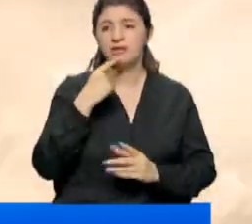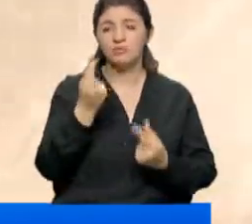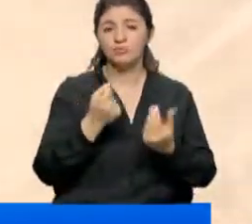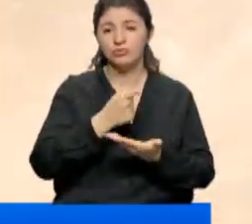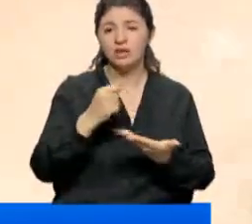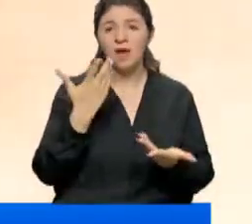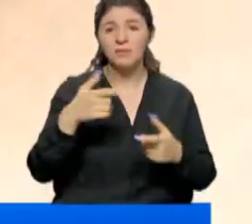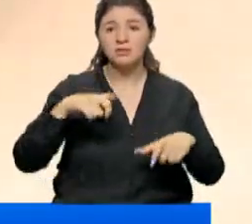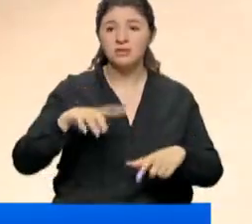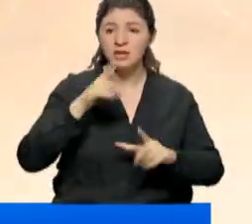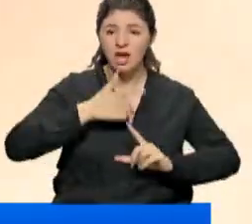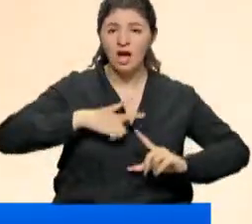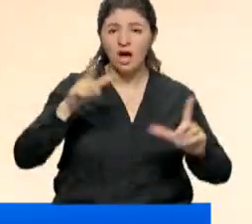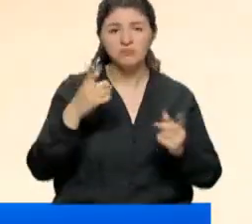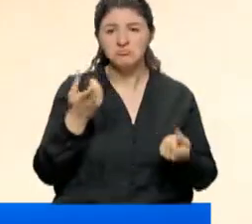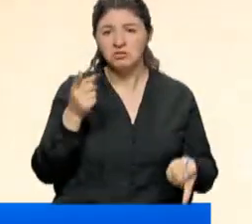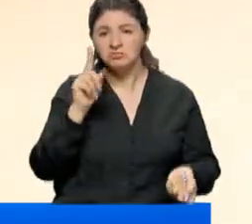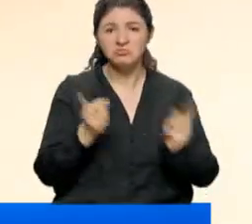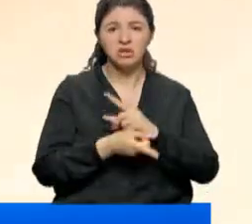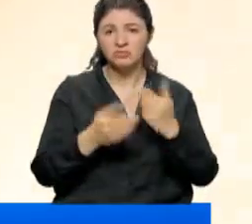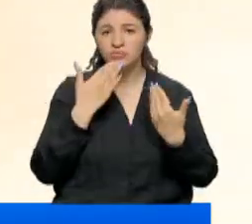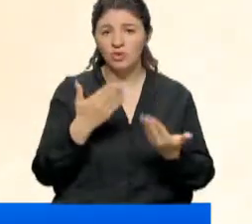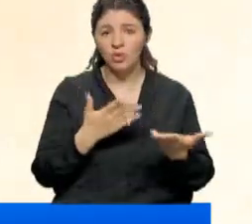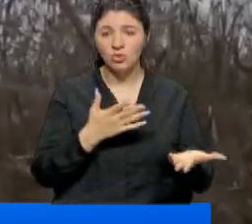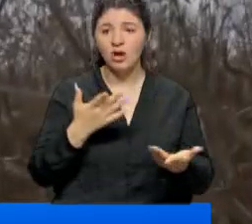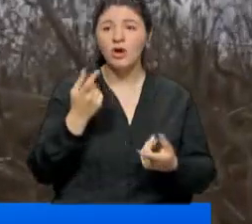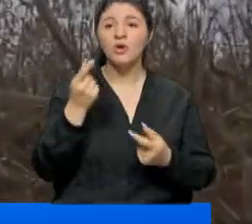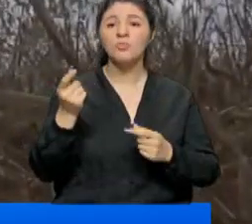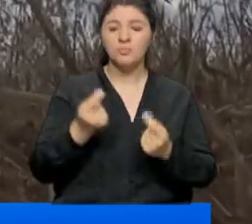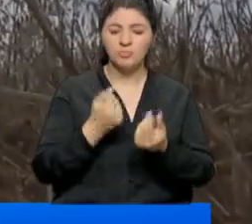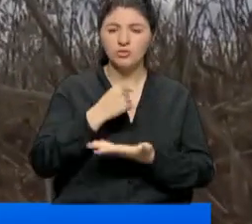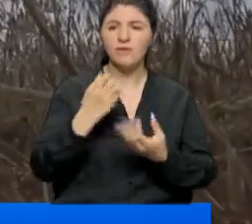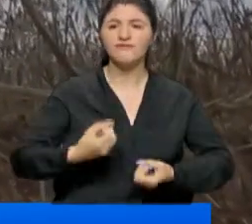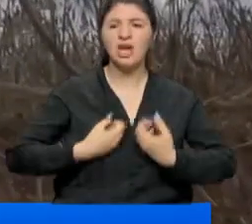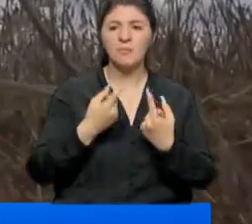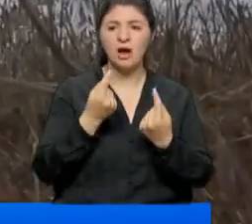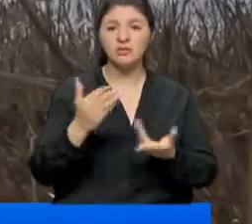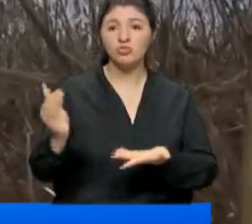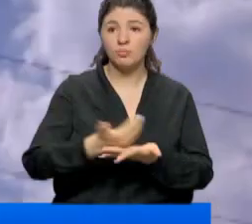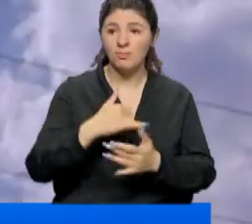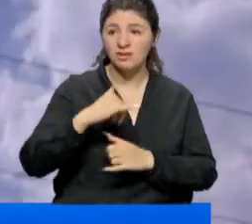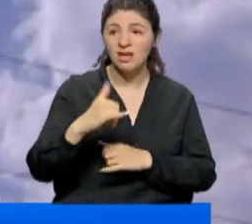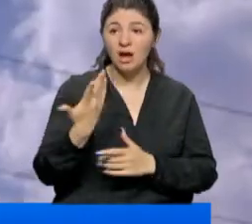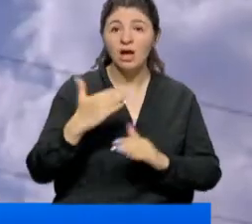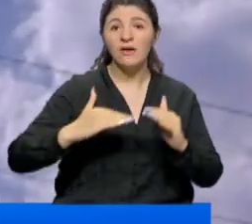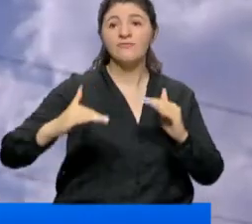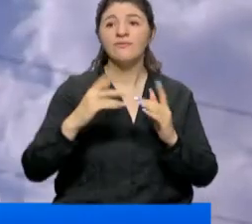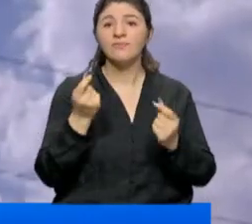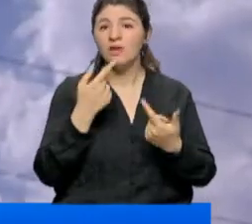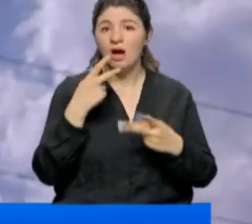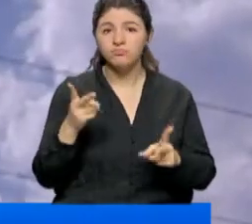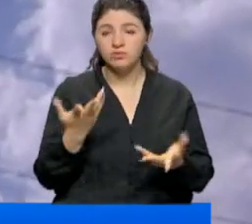var dedi ancak daha da yükselen sesler aksine işaret etti buğdayda verim düşük hasat yakın ve taban fiyat hala